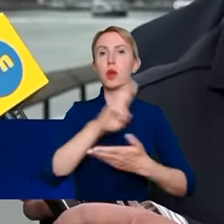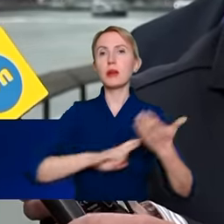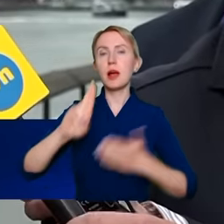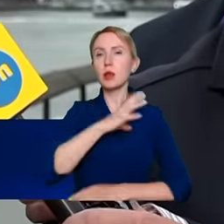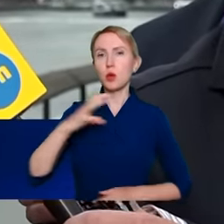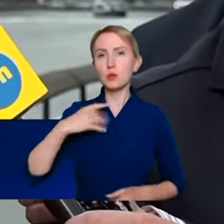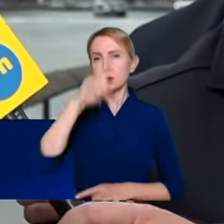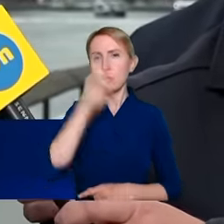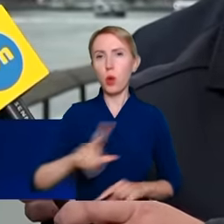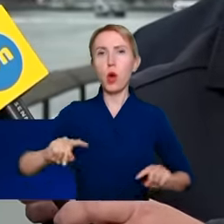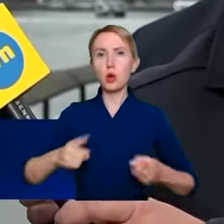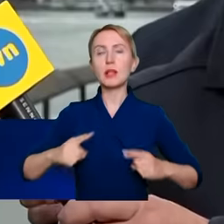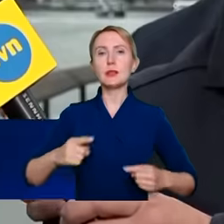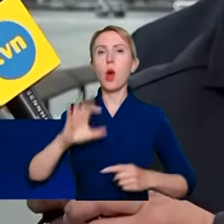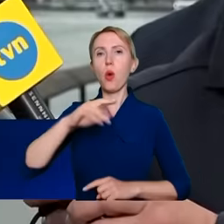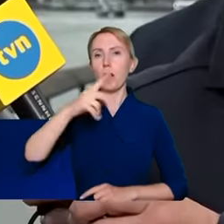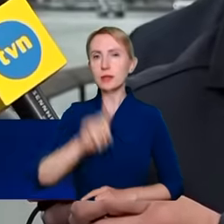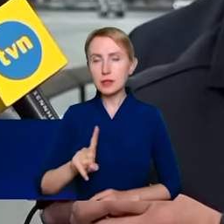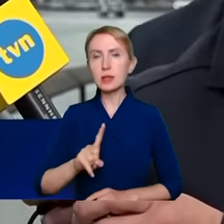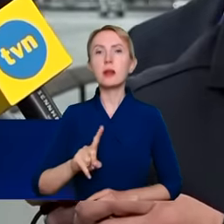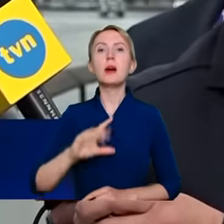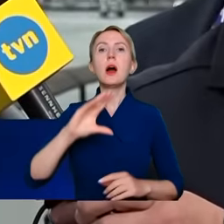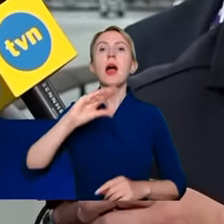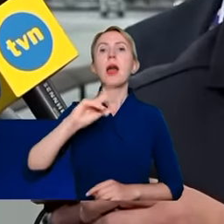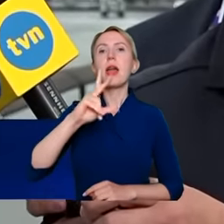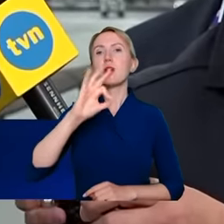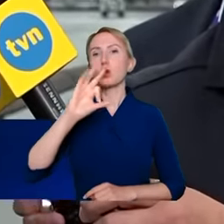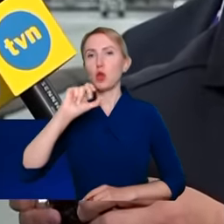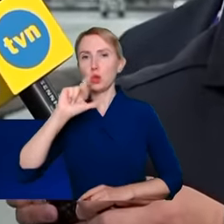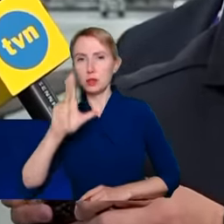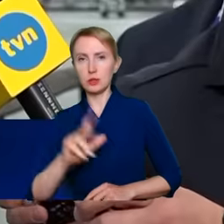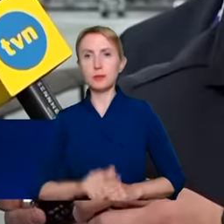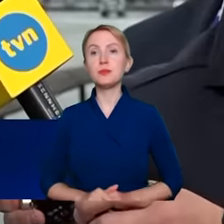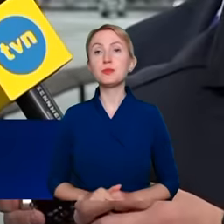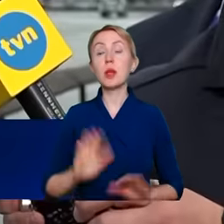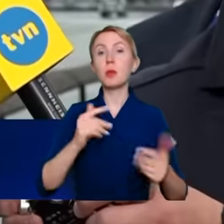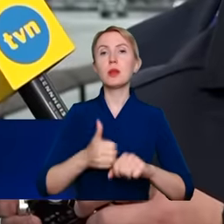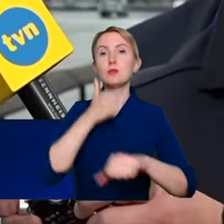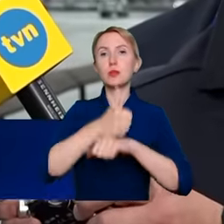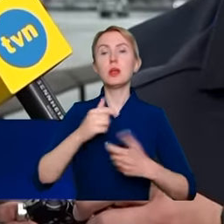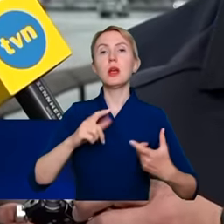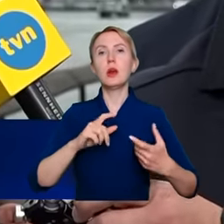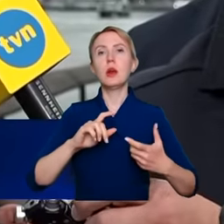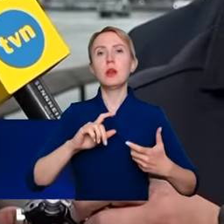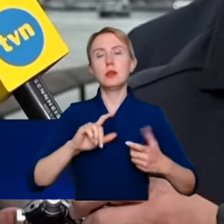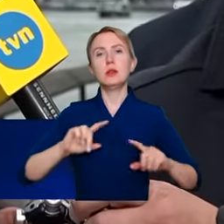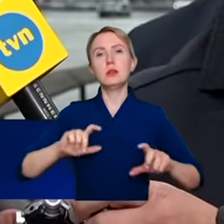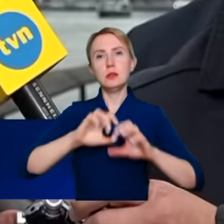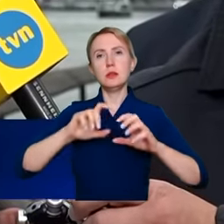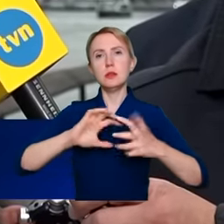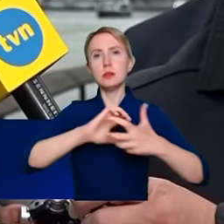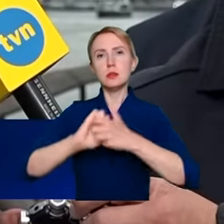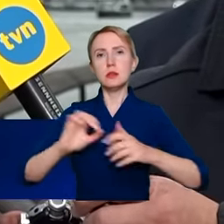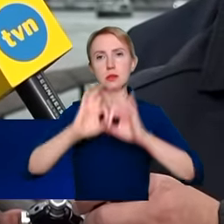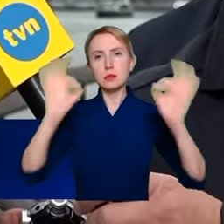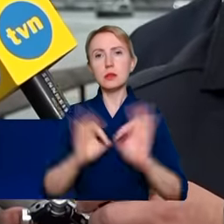Społecznej Organizacji Narodów Zjednoczonych, czyli tak zwanej ECOSOC. Następnie z przewodniczącym Zgromadzenia Ogólnego i teraz przed momentem